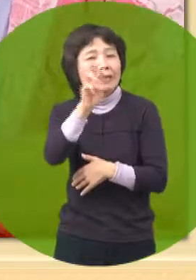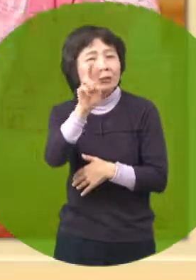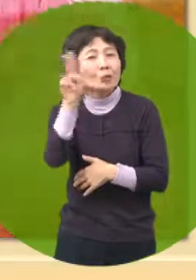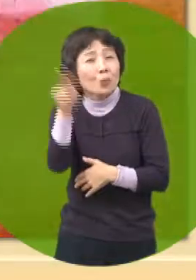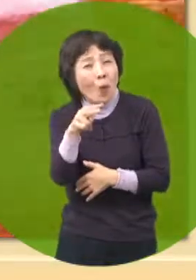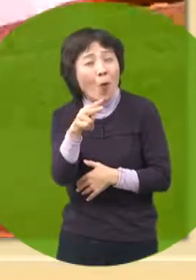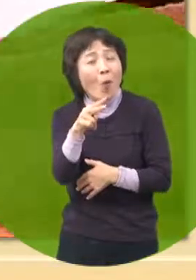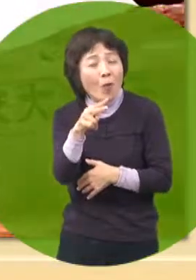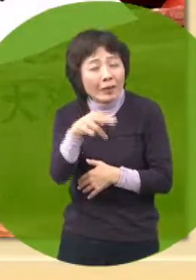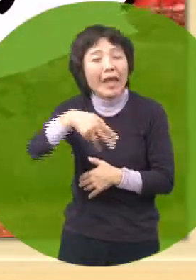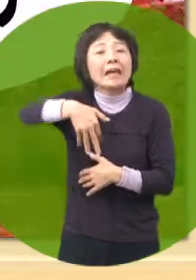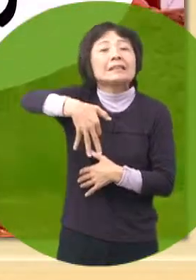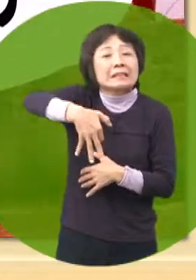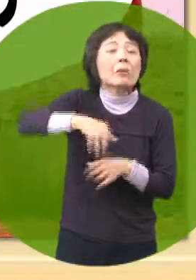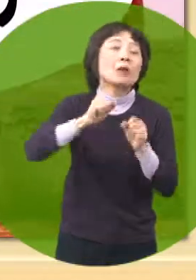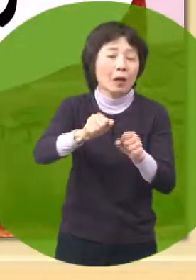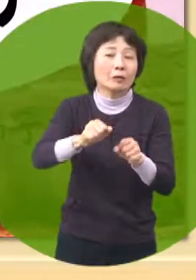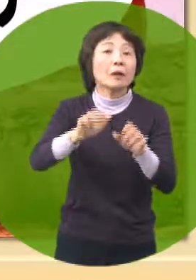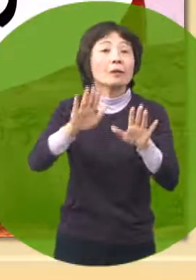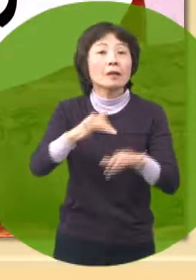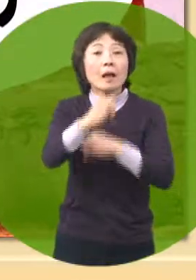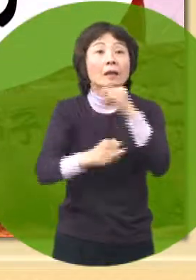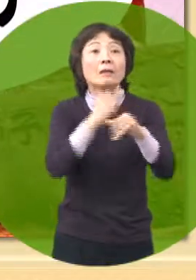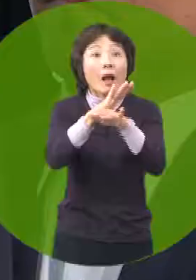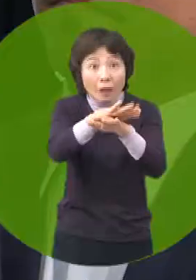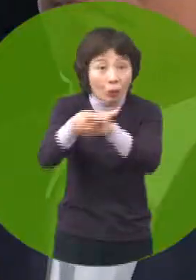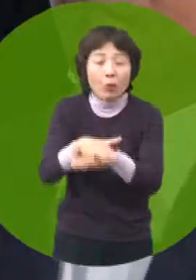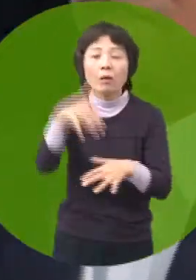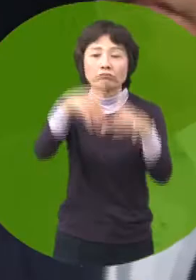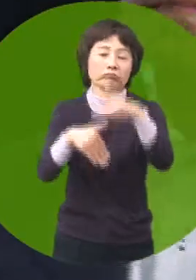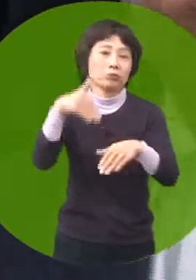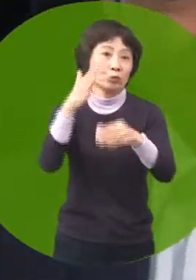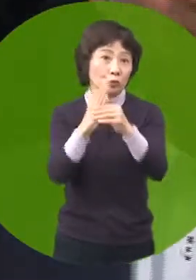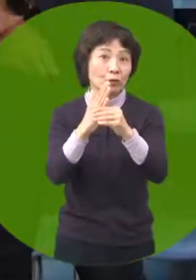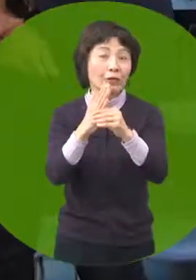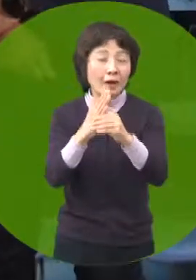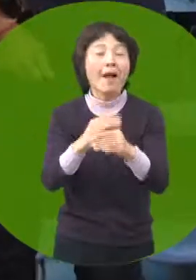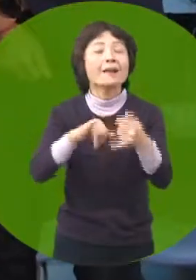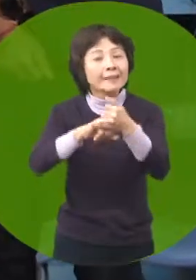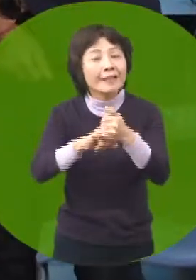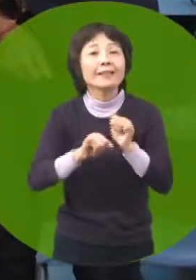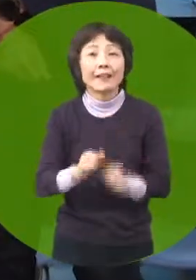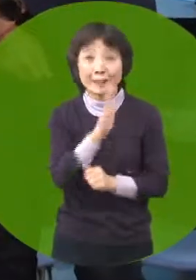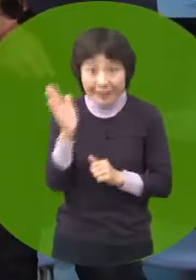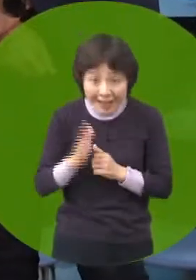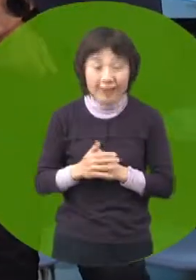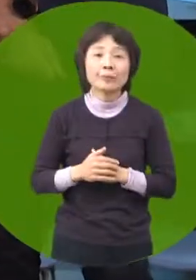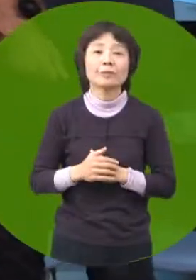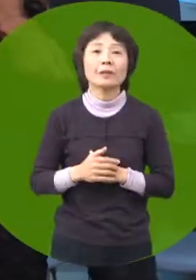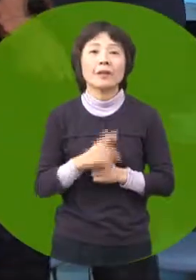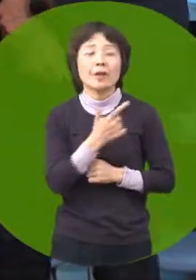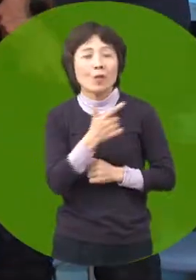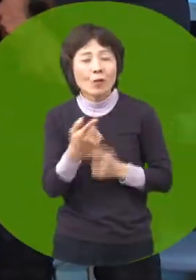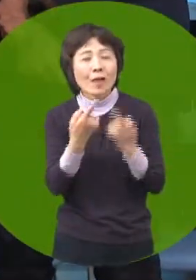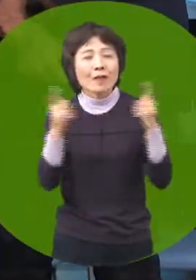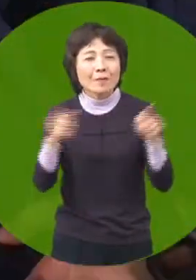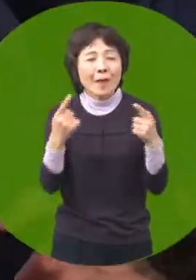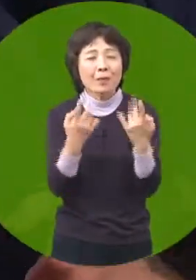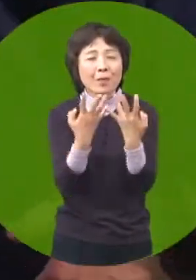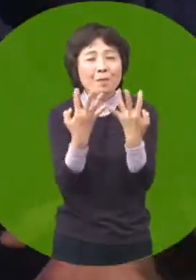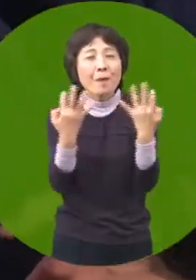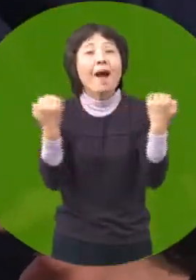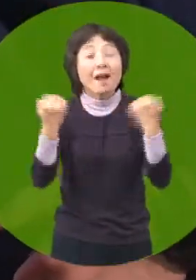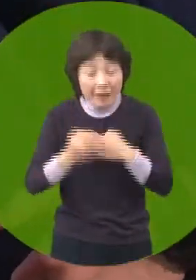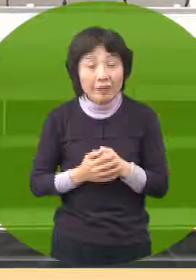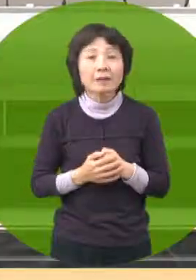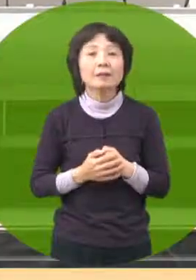。現在インターネット投票が行われていますので、ぜひ皆さんも投票に参加してくださいね。 そして多彩なイベントも見どころですよね。 は